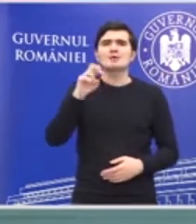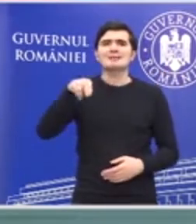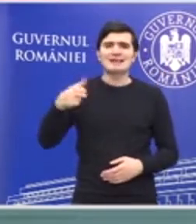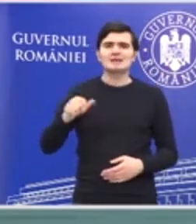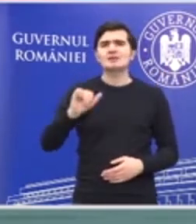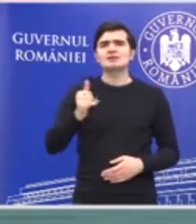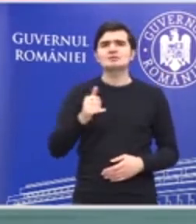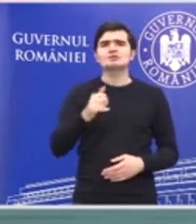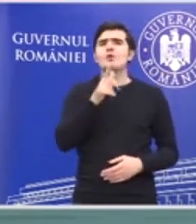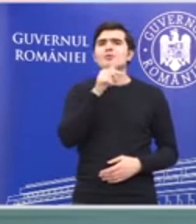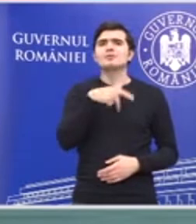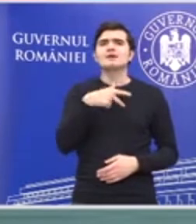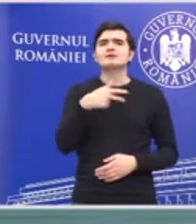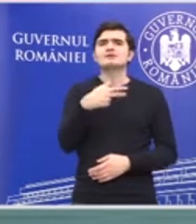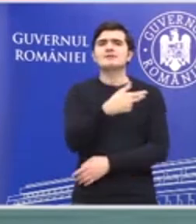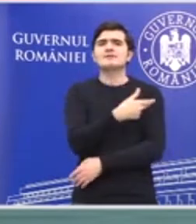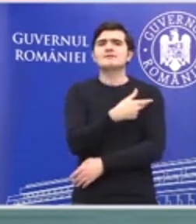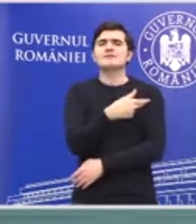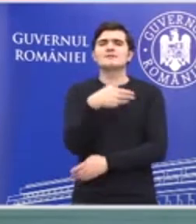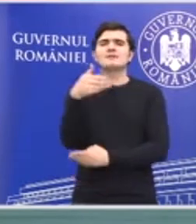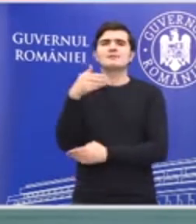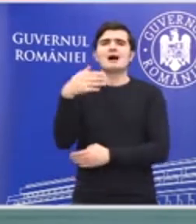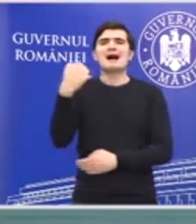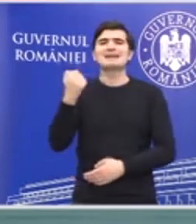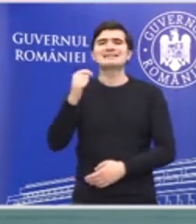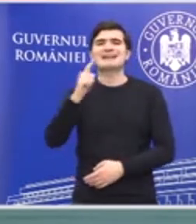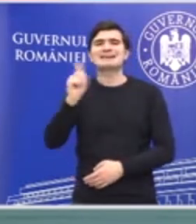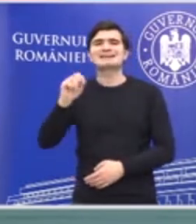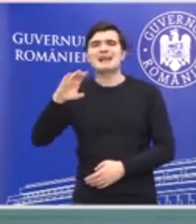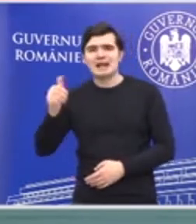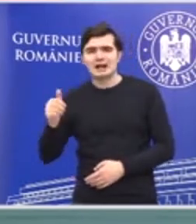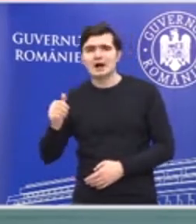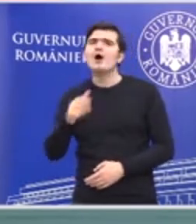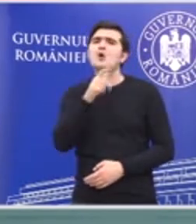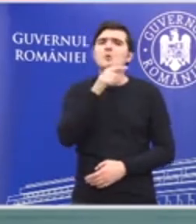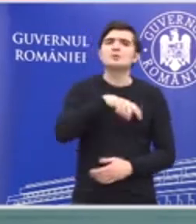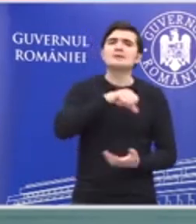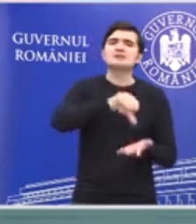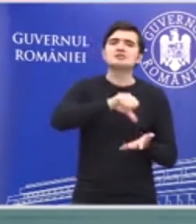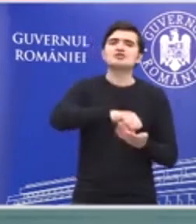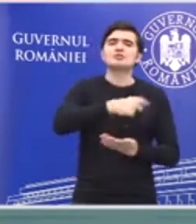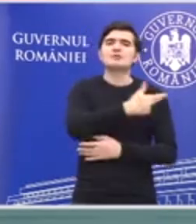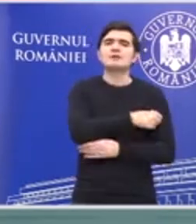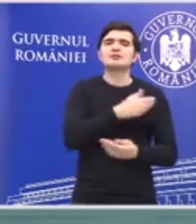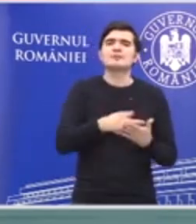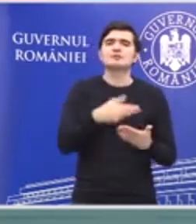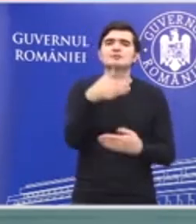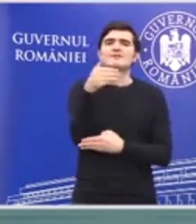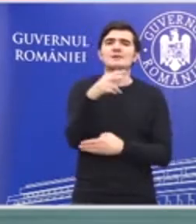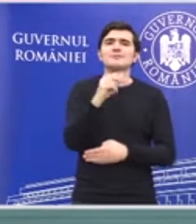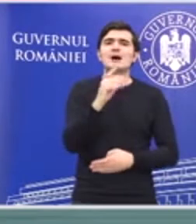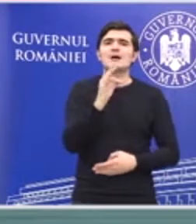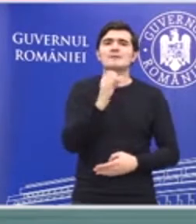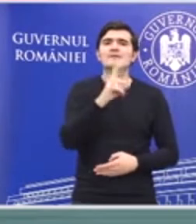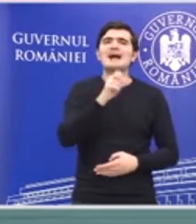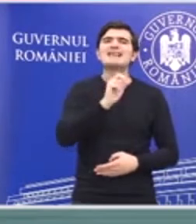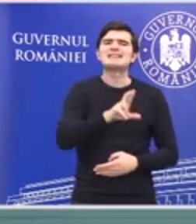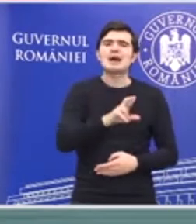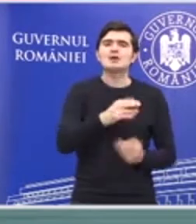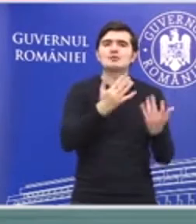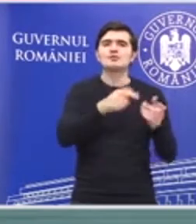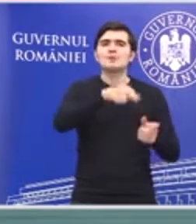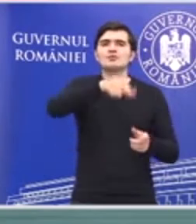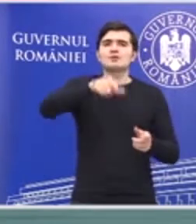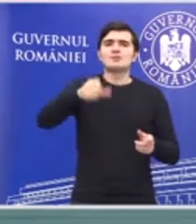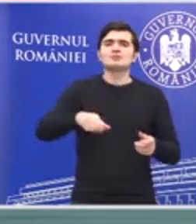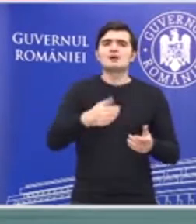respectiv vaccin de la compania AstraZeneca, iar în centrele de vaccinare unde se distribuie vaccin de la compania Pfizer, numărul de persoane